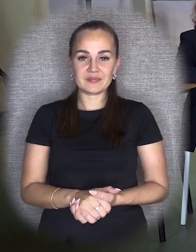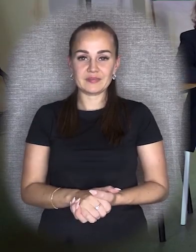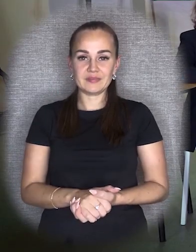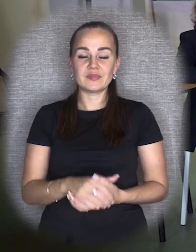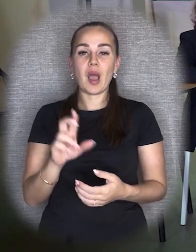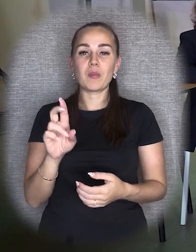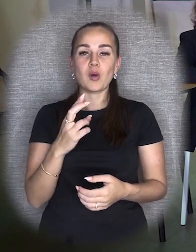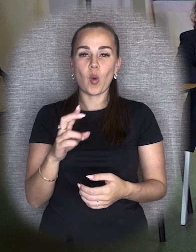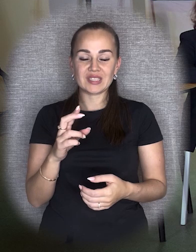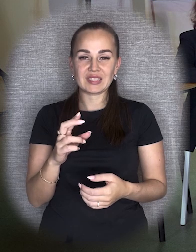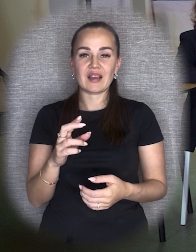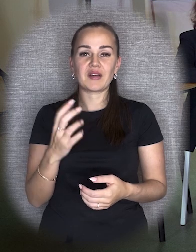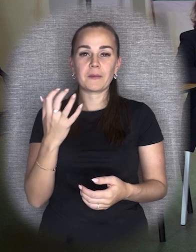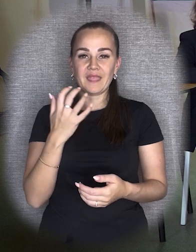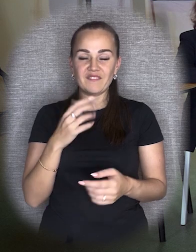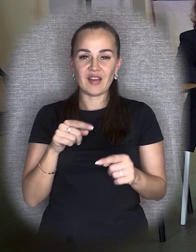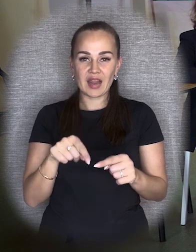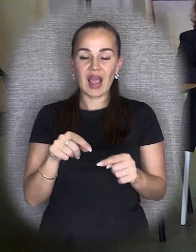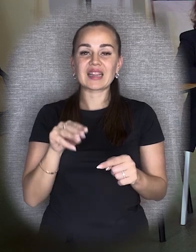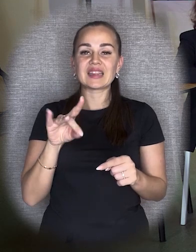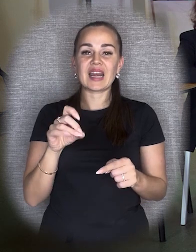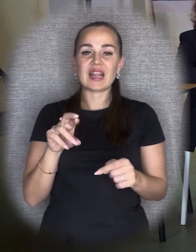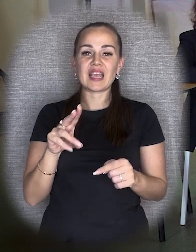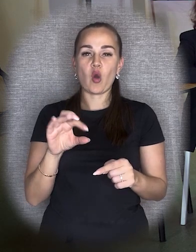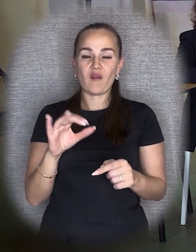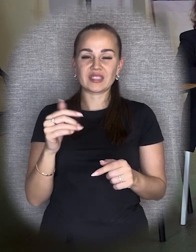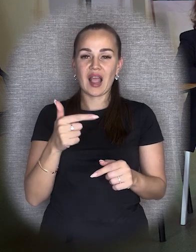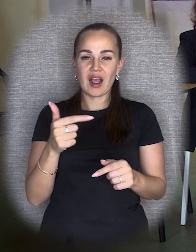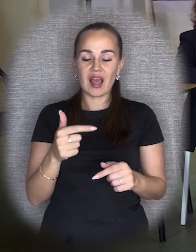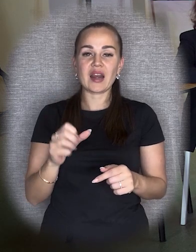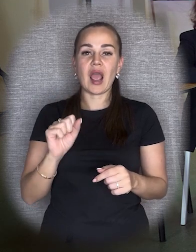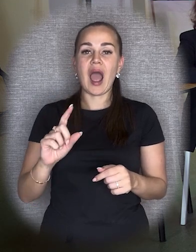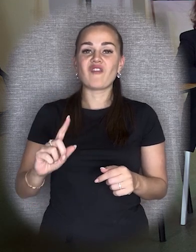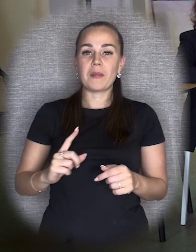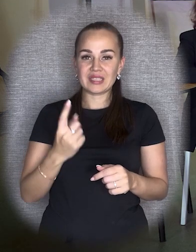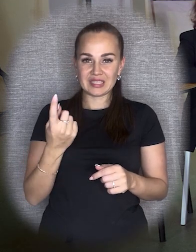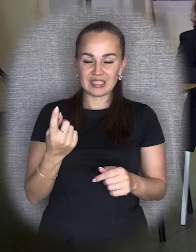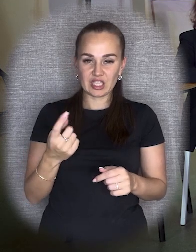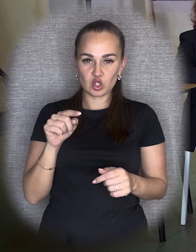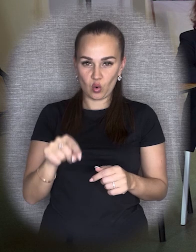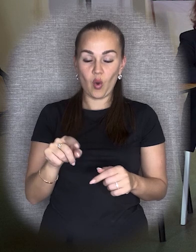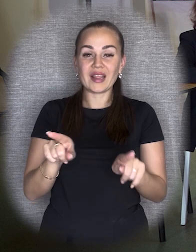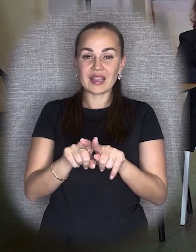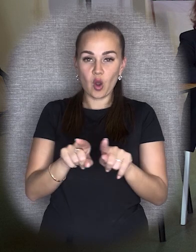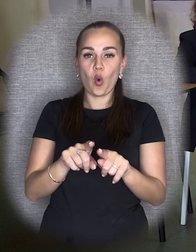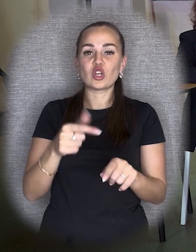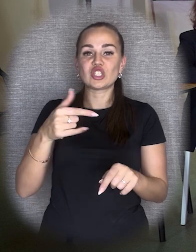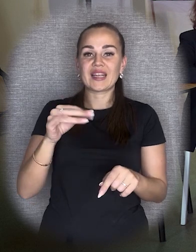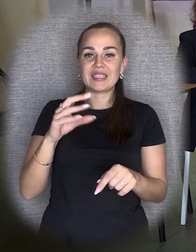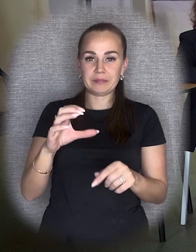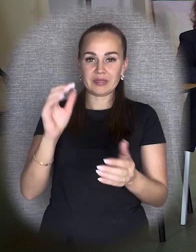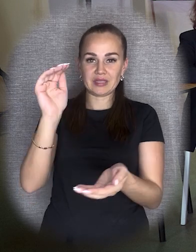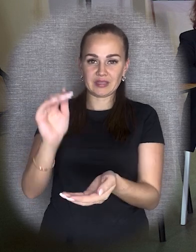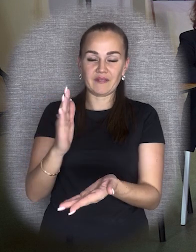Вот бронзовый вариант в Третьяковской галерее, а в мастерской на Песочной набережной 16 точно такой же гипсовый стоит. Так